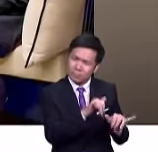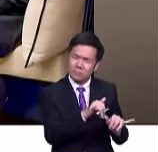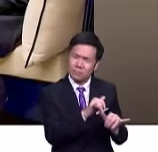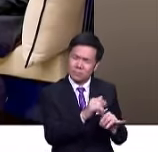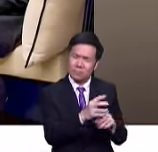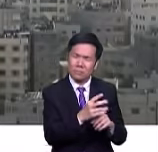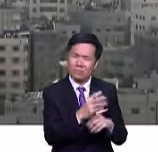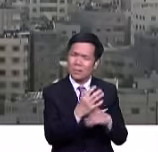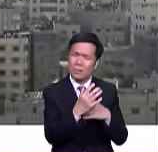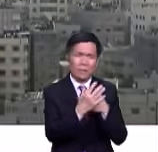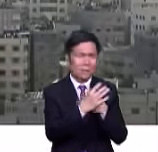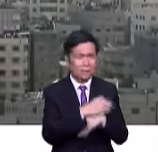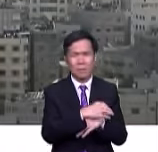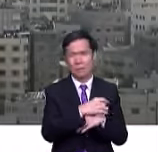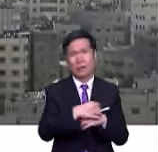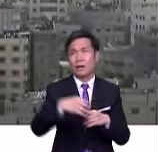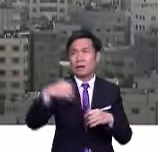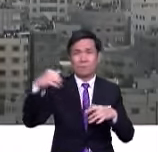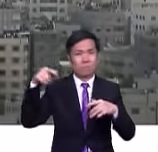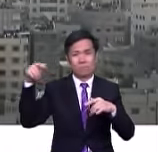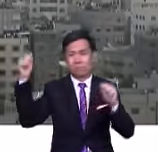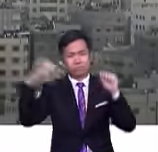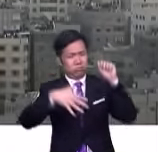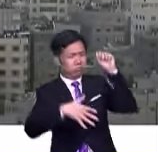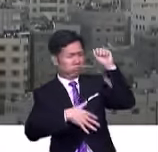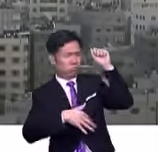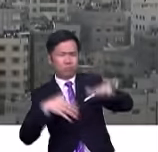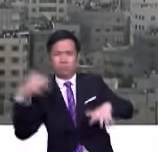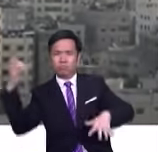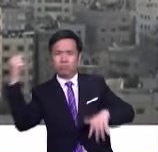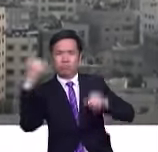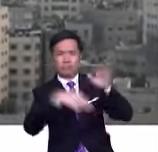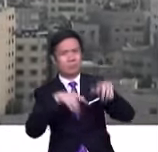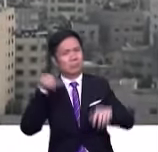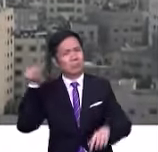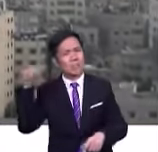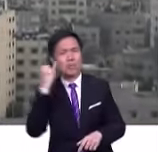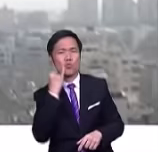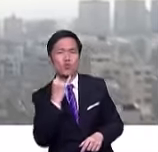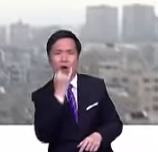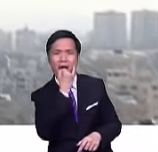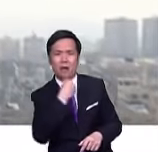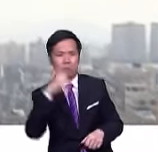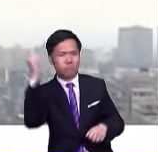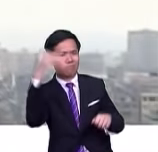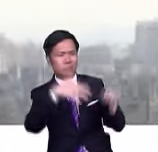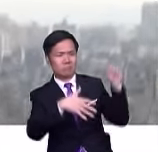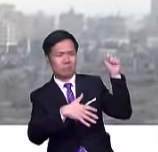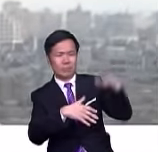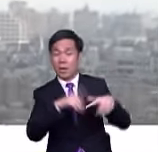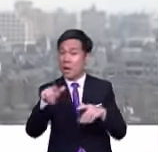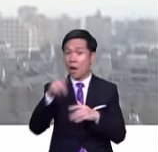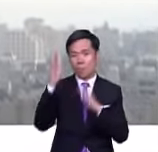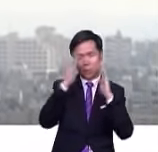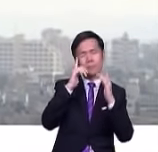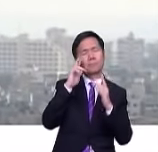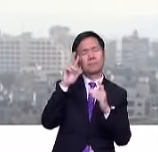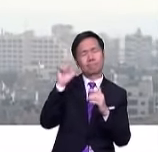terpaksa berdepan serangan dan kekejaman berterusan daripada pihak Israel. Malaysia bersetuju menyumbang